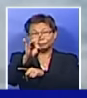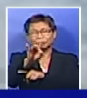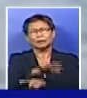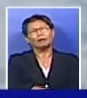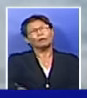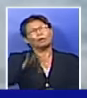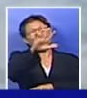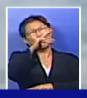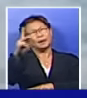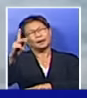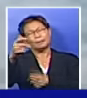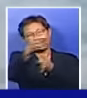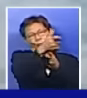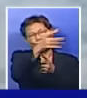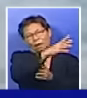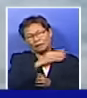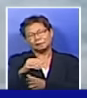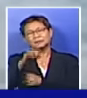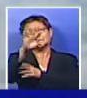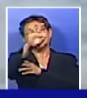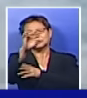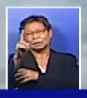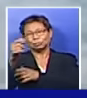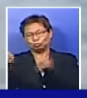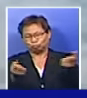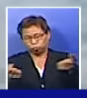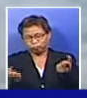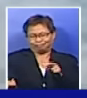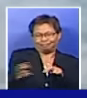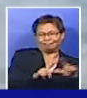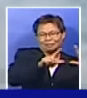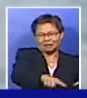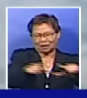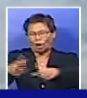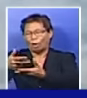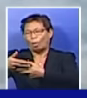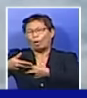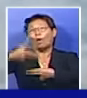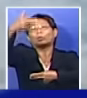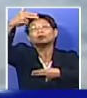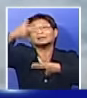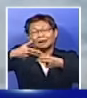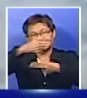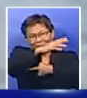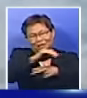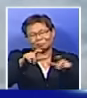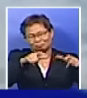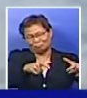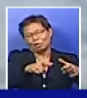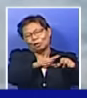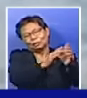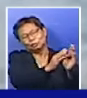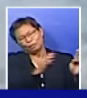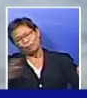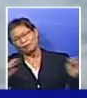seramai 5000 anggota Bomba serta 91 jentera tambahan akan ditempatkan di hotel penginapan ATL dan kontinjen sepanjang sukan